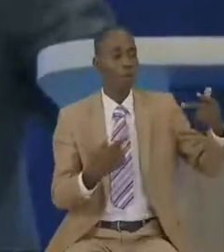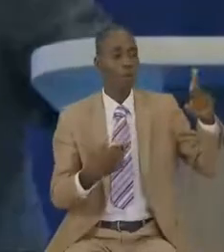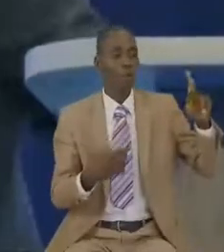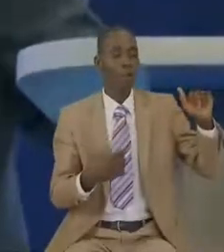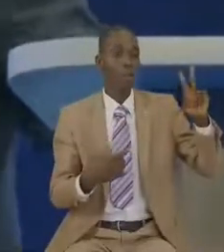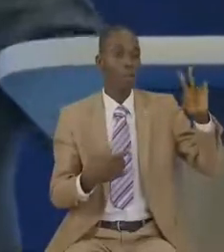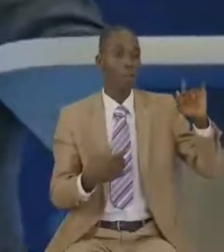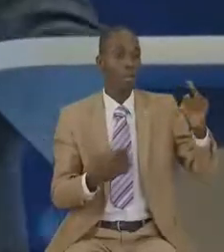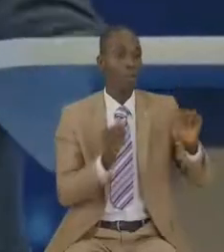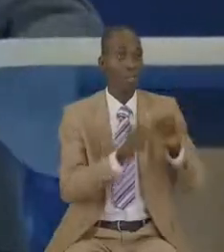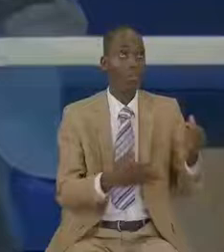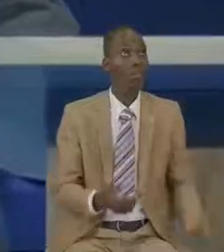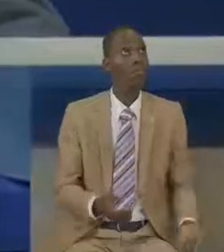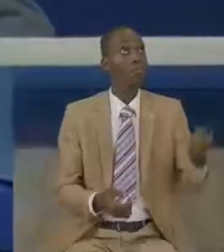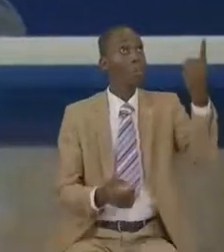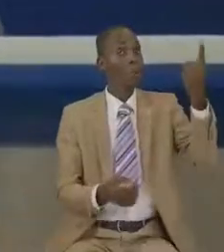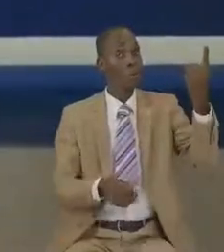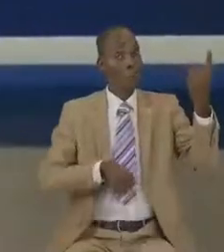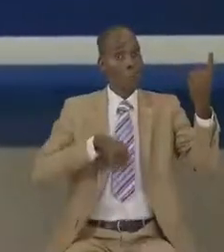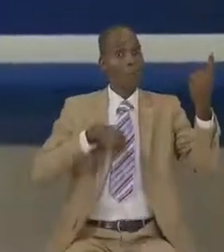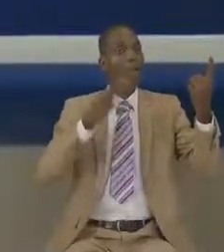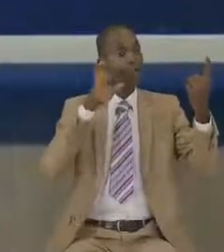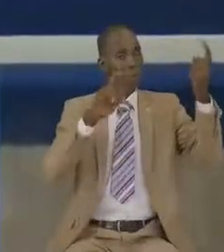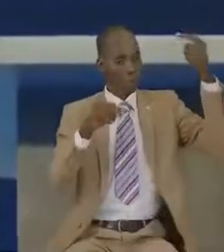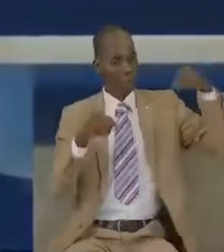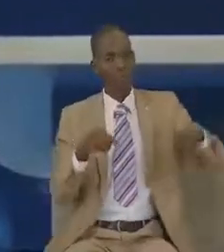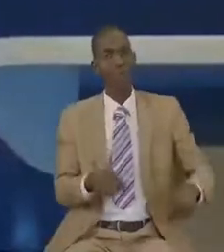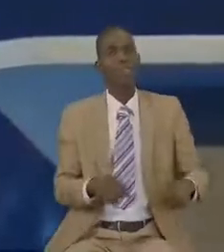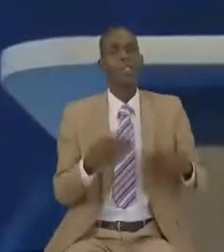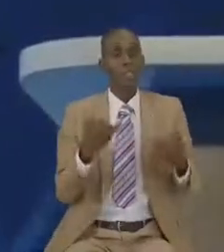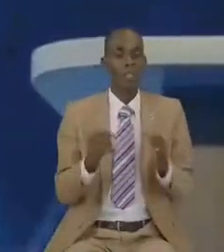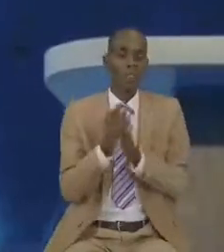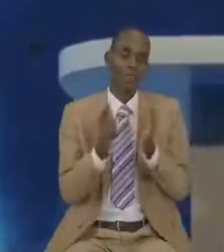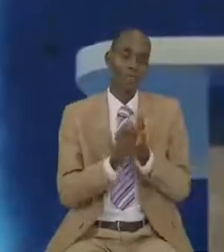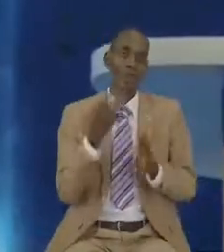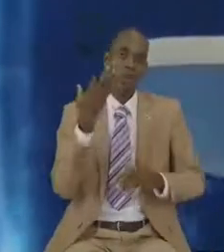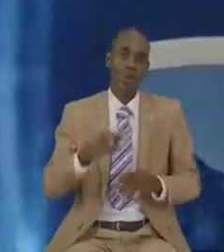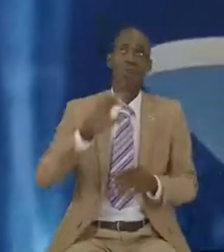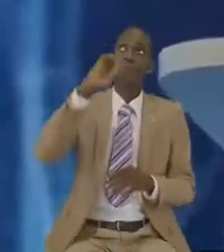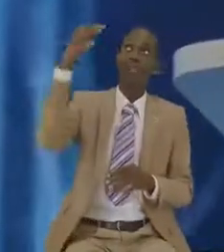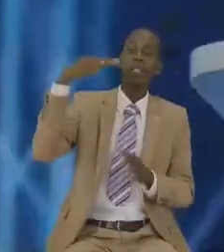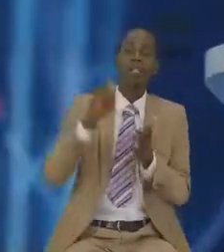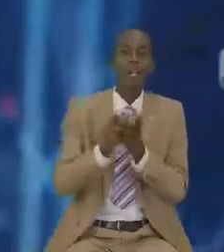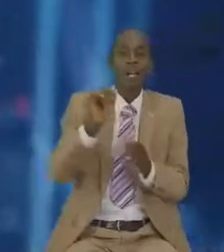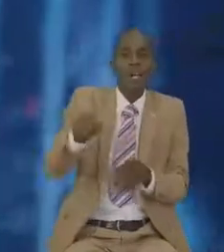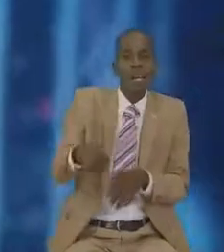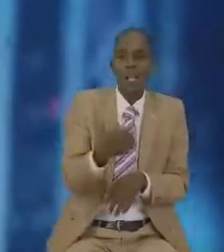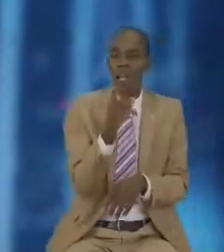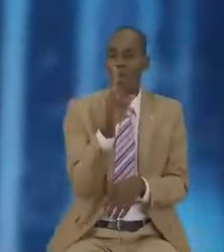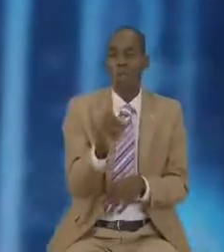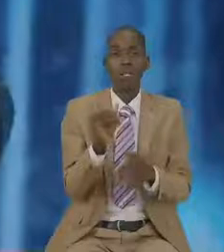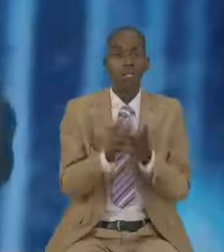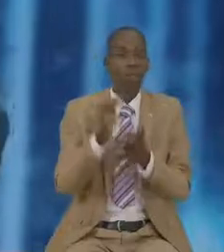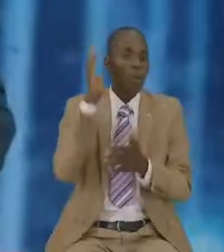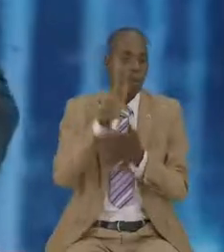doit revenir par terre. La loi de la gravité. Maintenant, il y a la loi de la grâce. Que quiconque, quiconque s'humilie